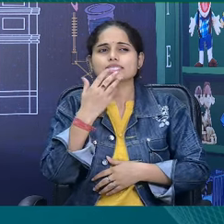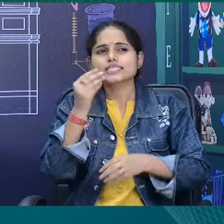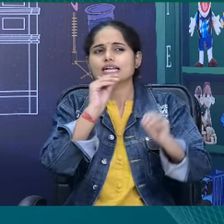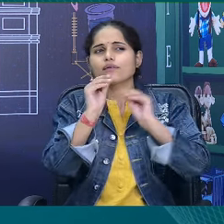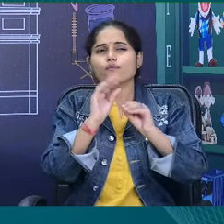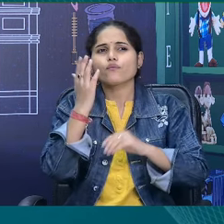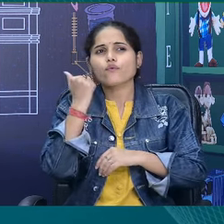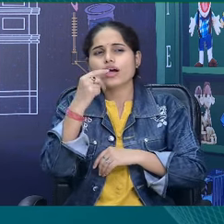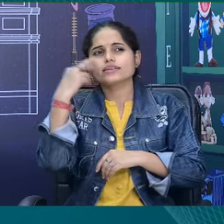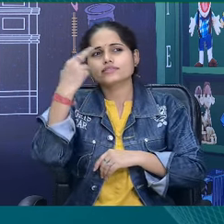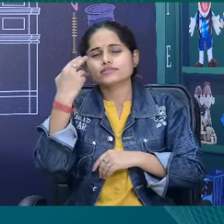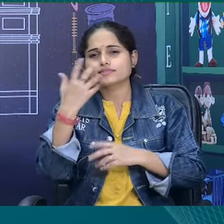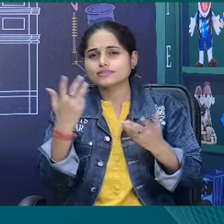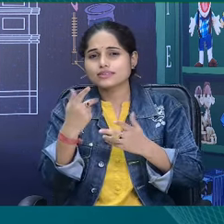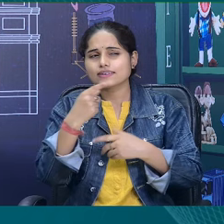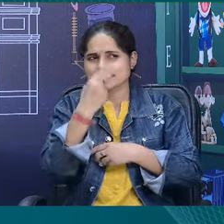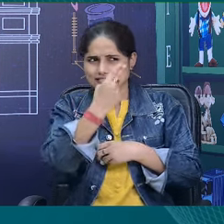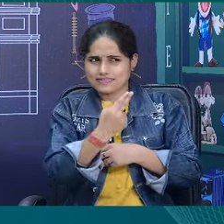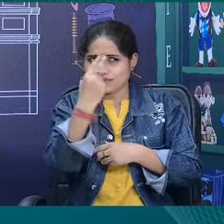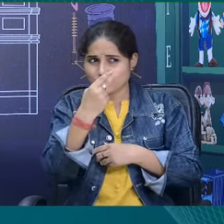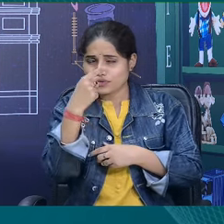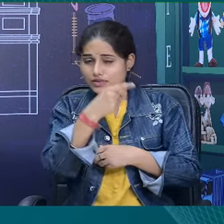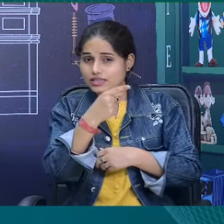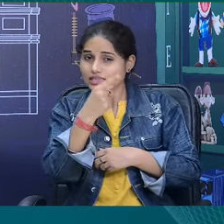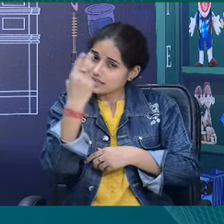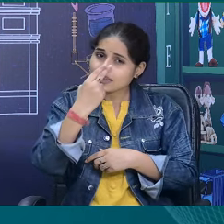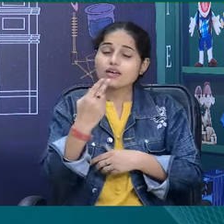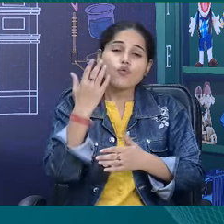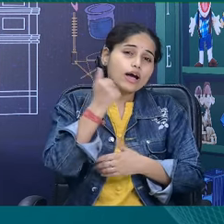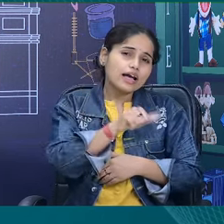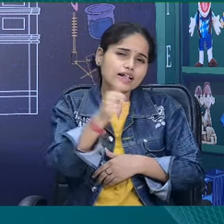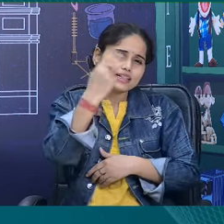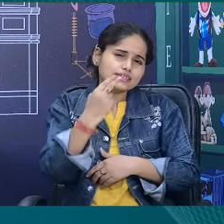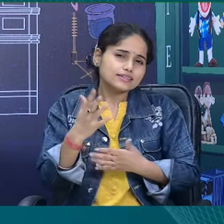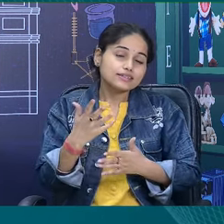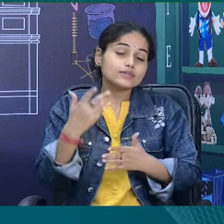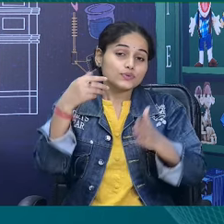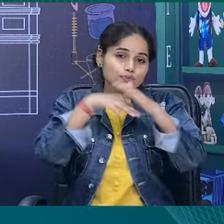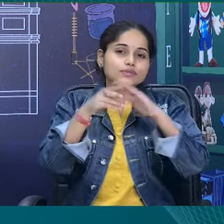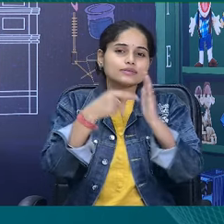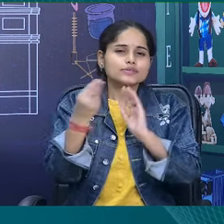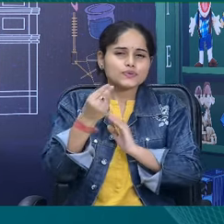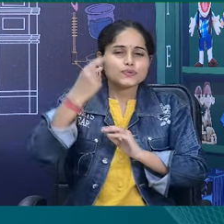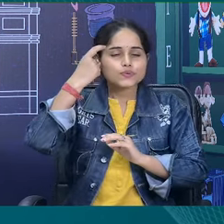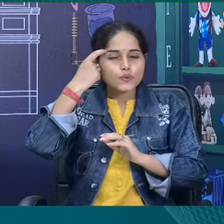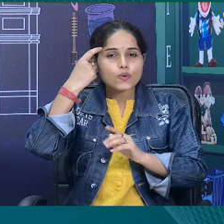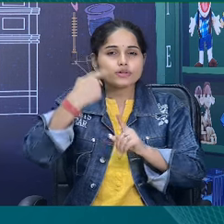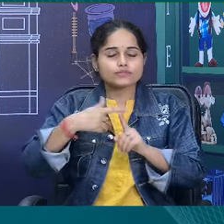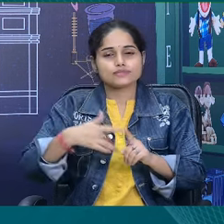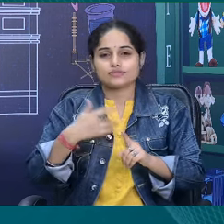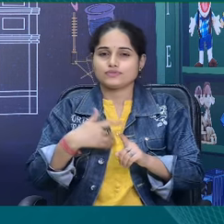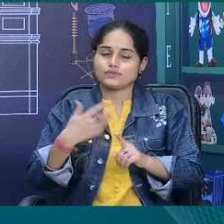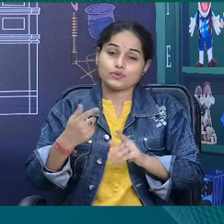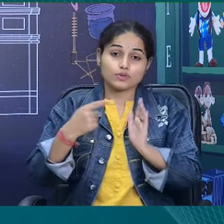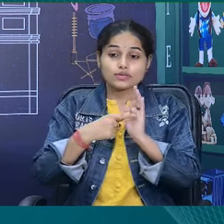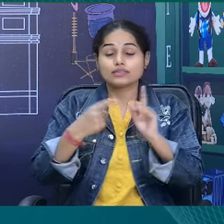का इस्तेमाल किया गया है उसकी ड्राइंग में इस तरह की आकृति क्यों बनाई गई है उस सबके पीछे एक सोच और विचार होती है और यह बच्चों